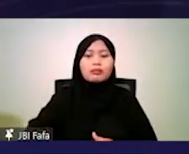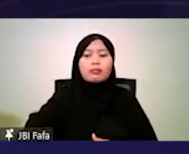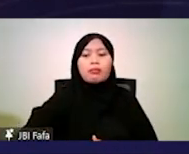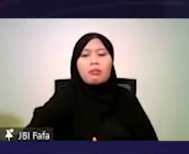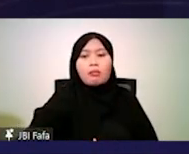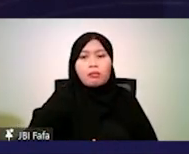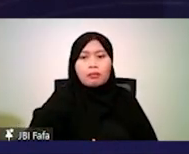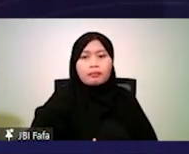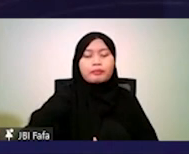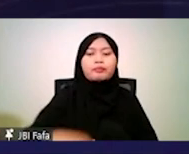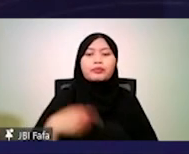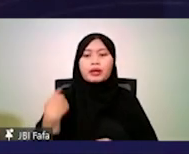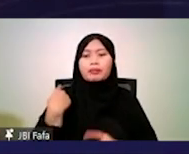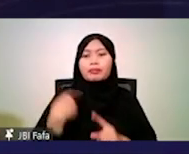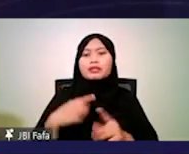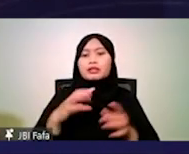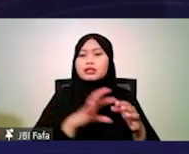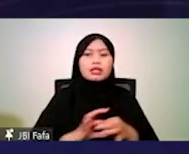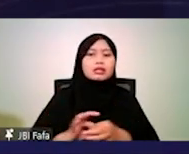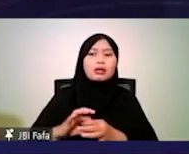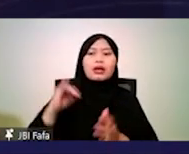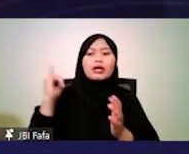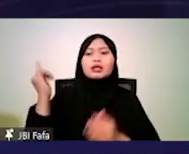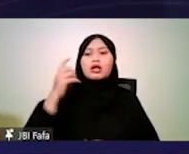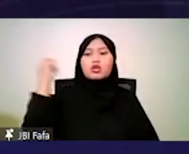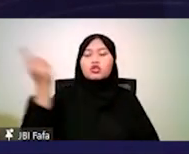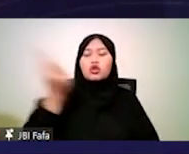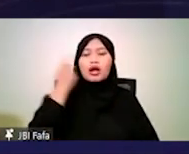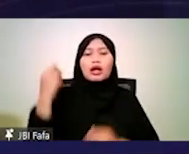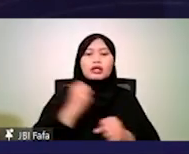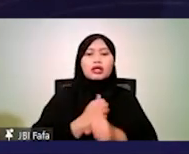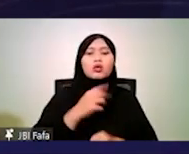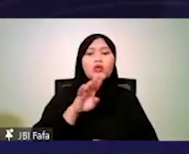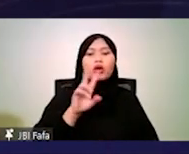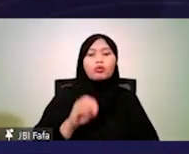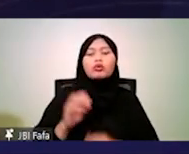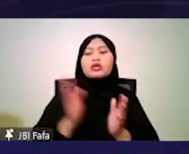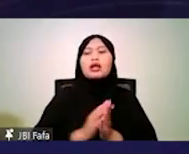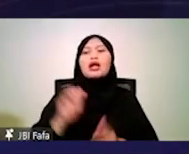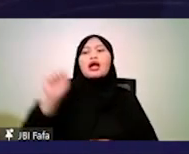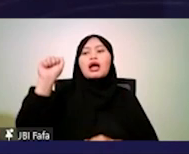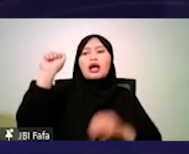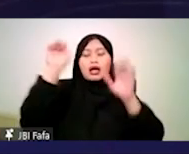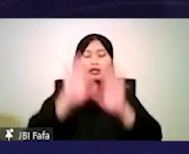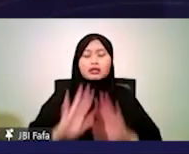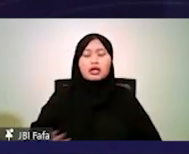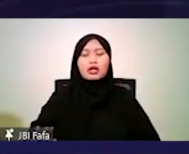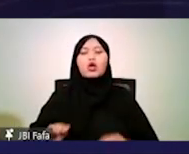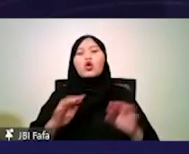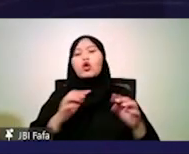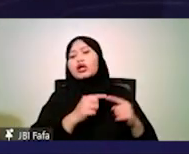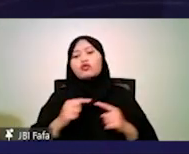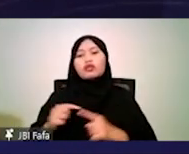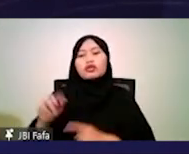kerjasama internasional hg20 maupun Asian paint xtvt saya berhenti disini